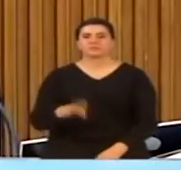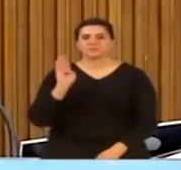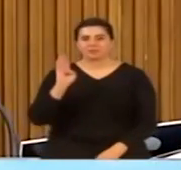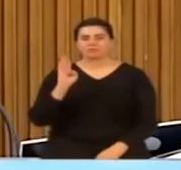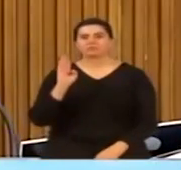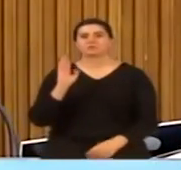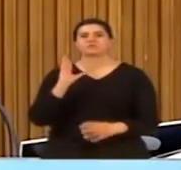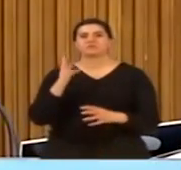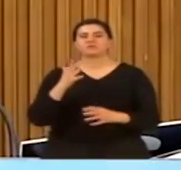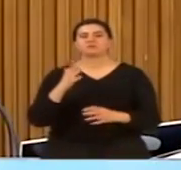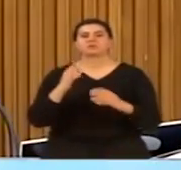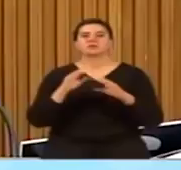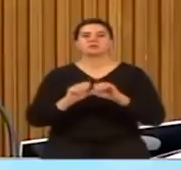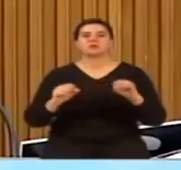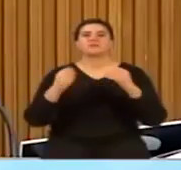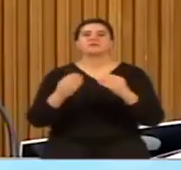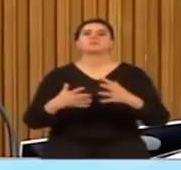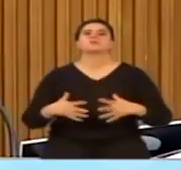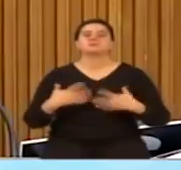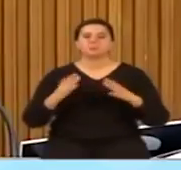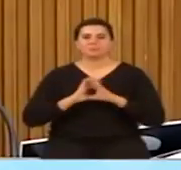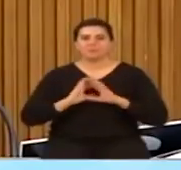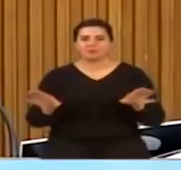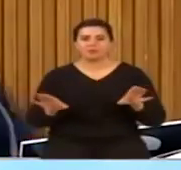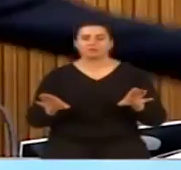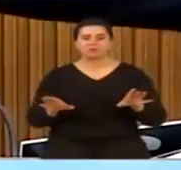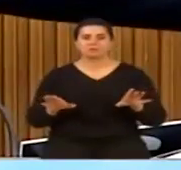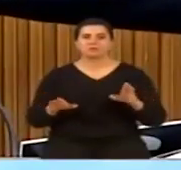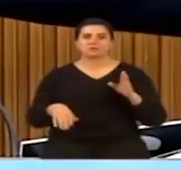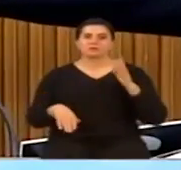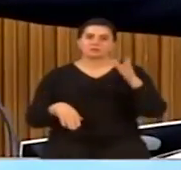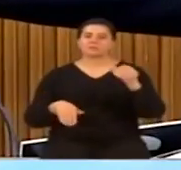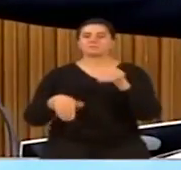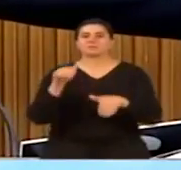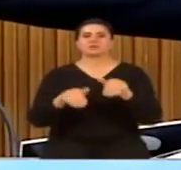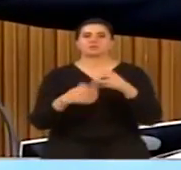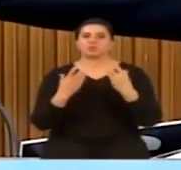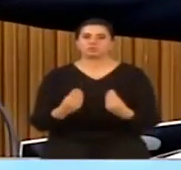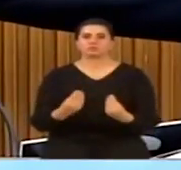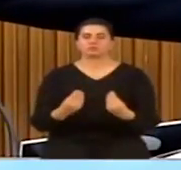Demokrasiyi artık daha fazla katletmeyelim. Yeter artık. Yeter artık. Gidelim seçime.